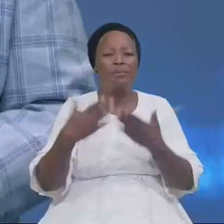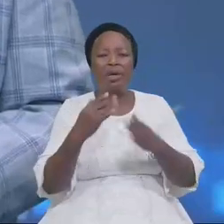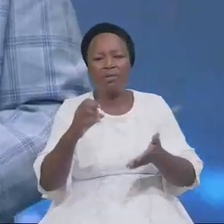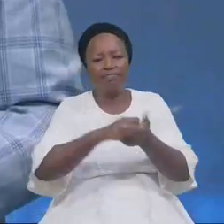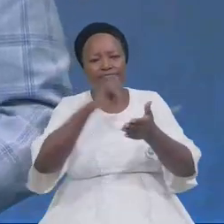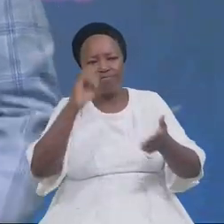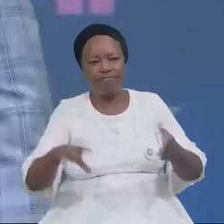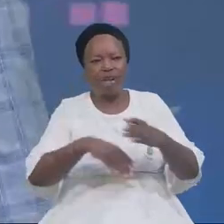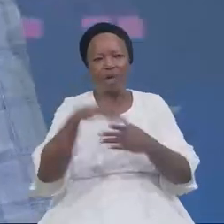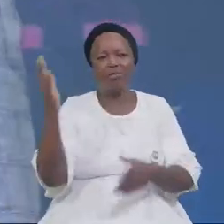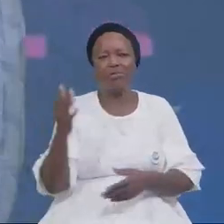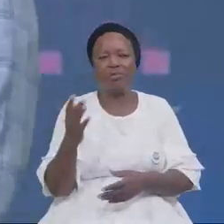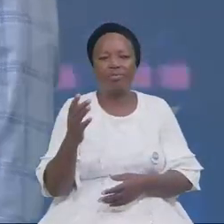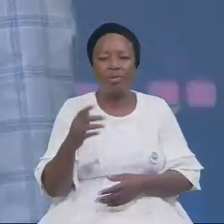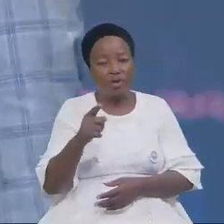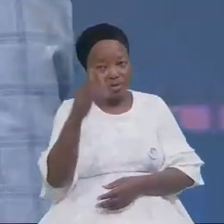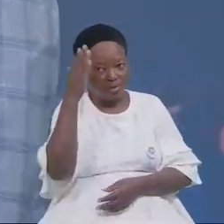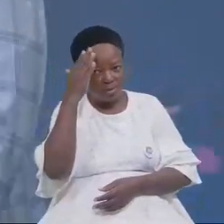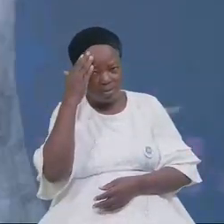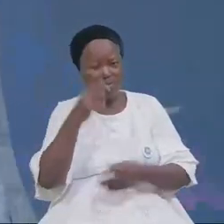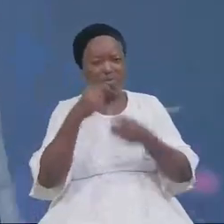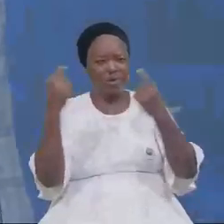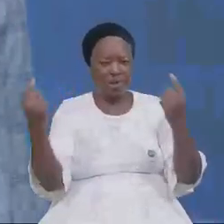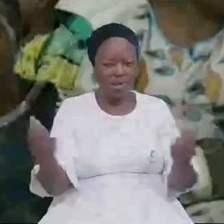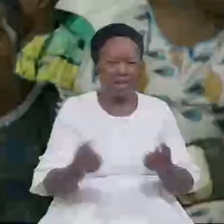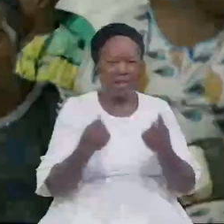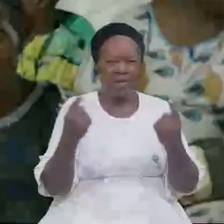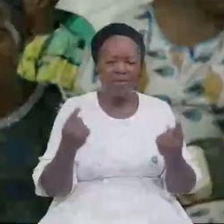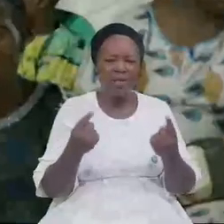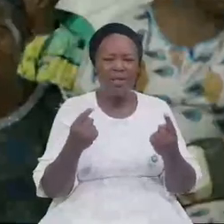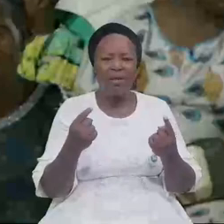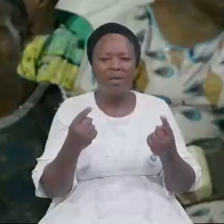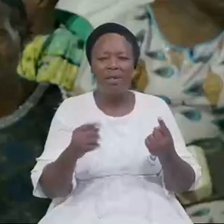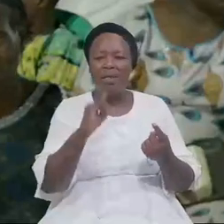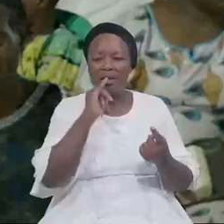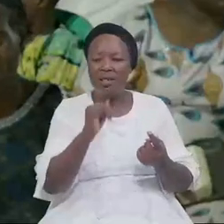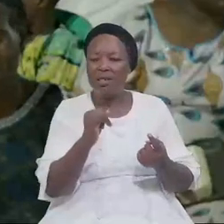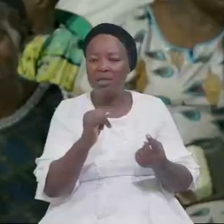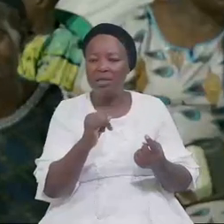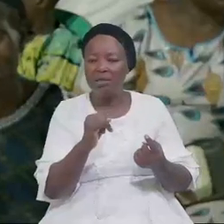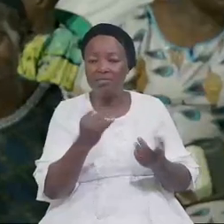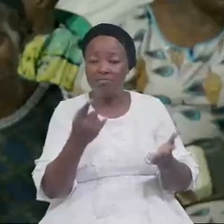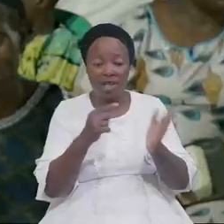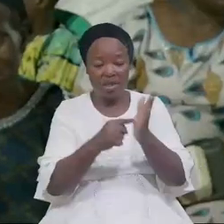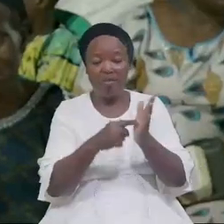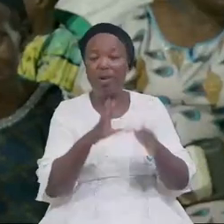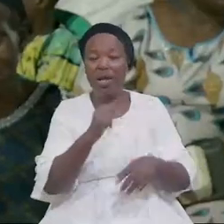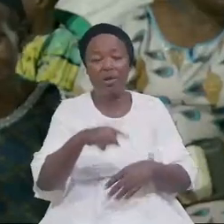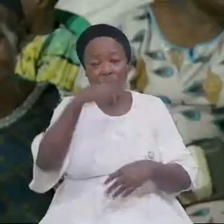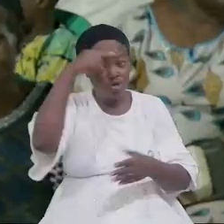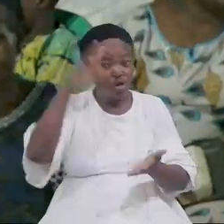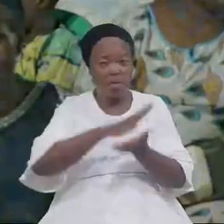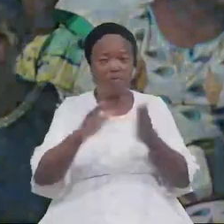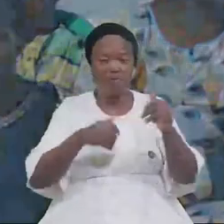soient effacés. Vous voyez? Vous voyez, le péché est comme votre ombre qui vous